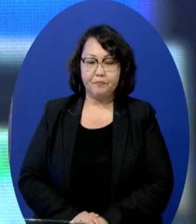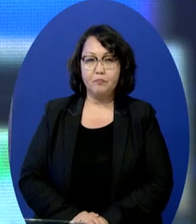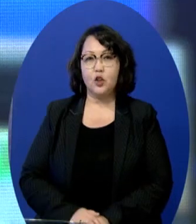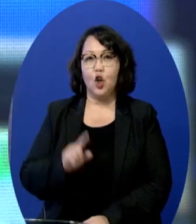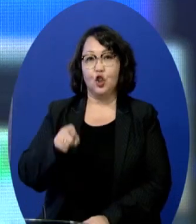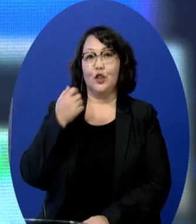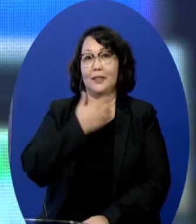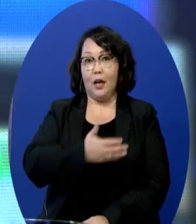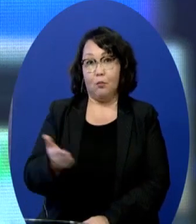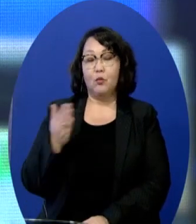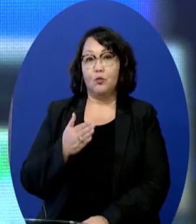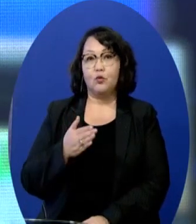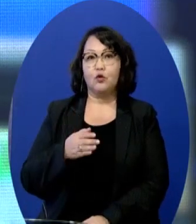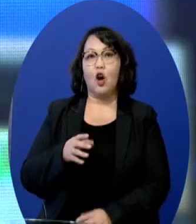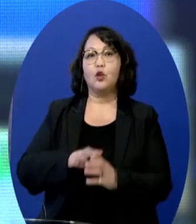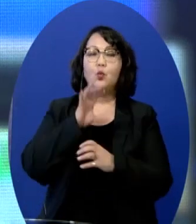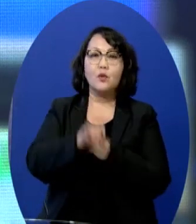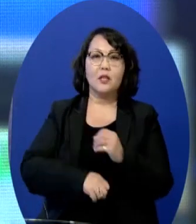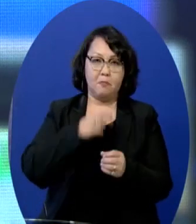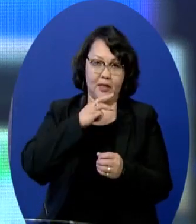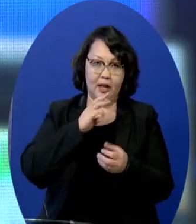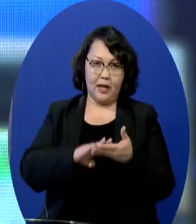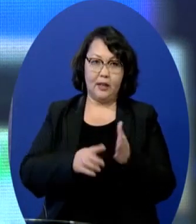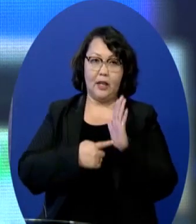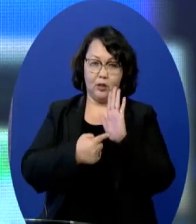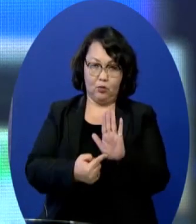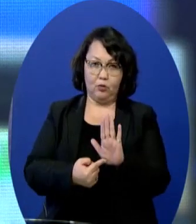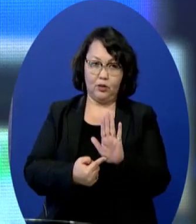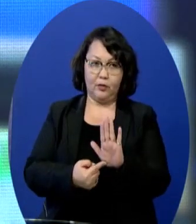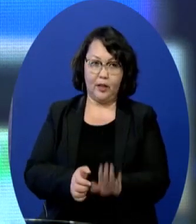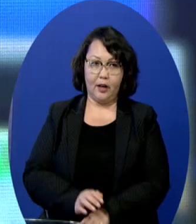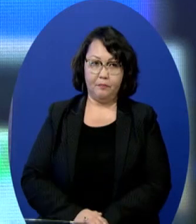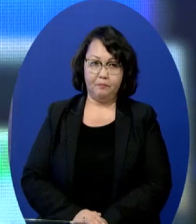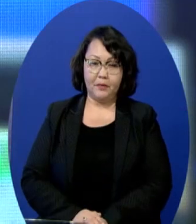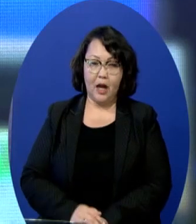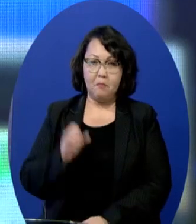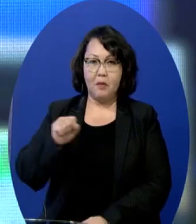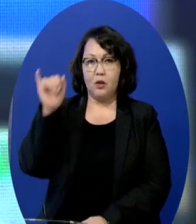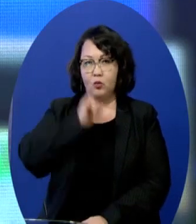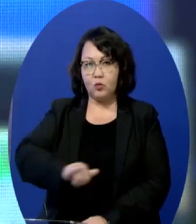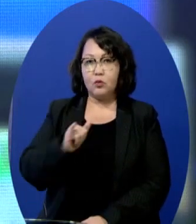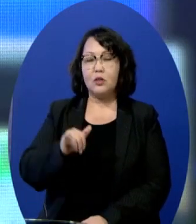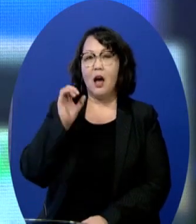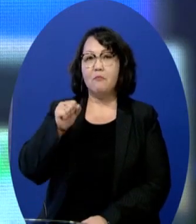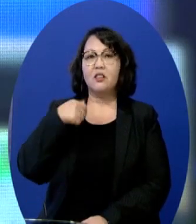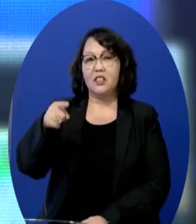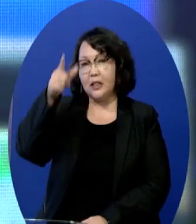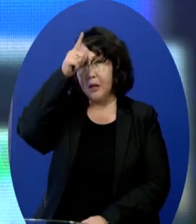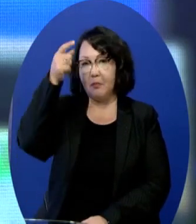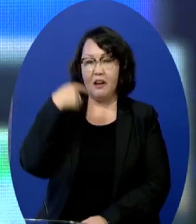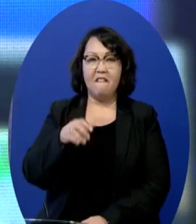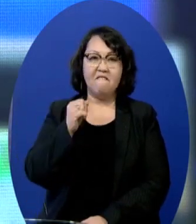Одоо үзэгчдийн анхаарлыг тоомчид төвчин жаргалын бэлтгэсэн гадаад үйл амьдралын мэдээнд хандуулж байна. Америк нэгдсэн улсад Америк Германы